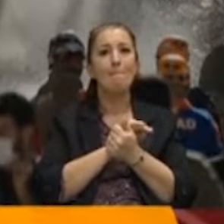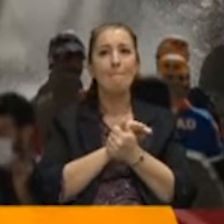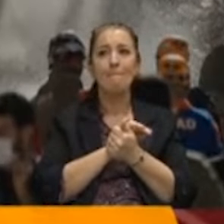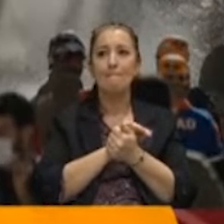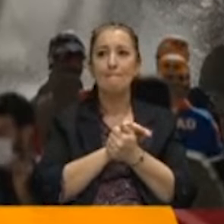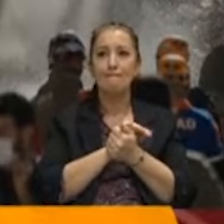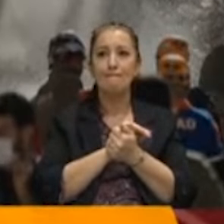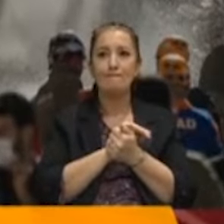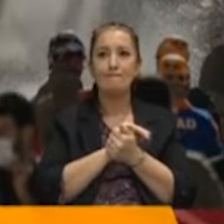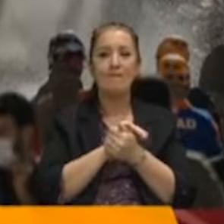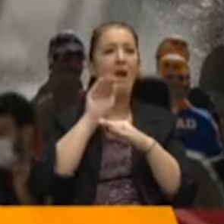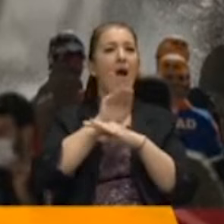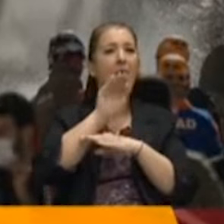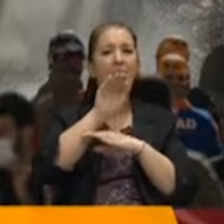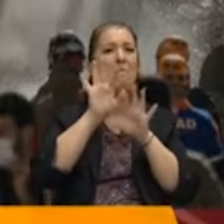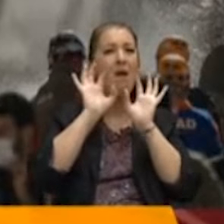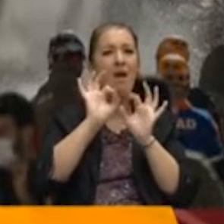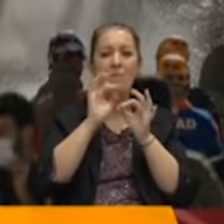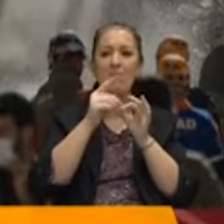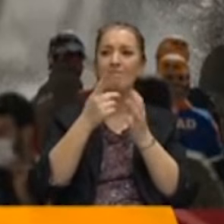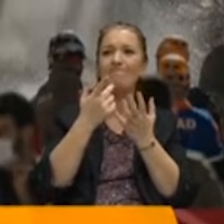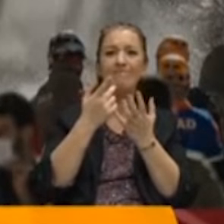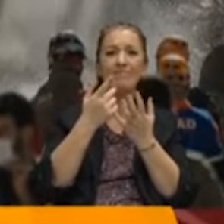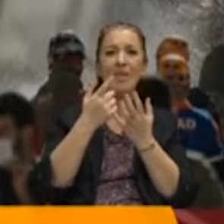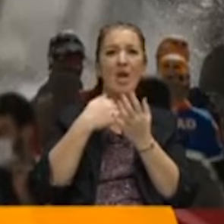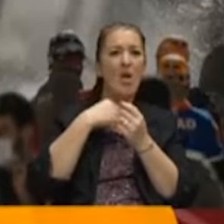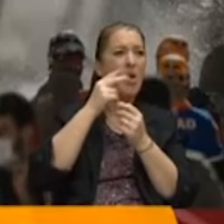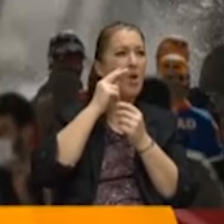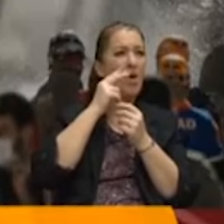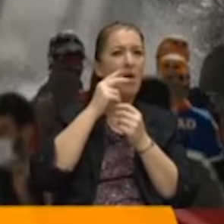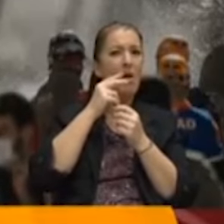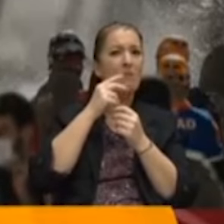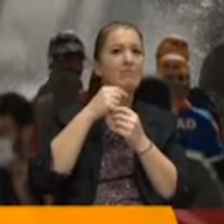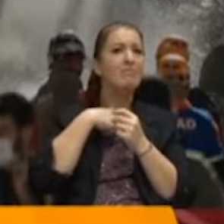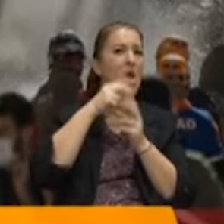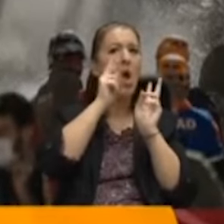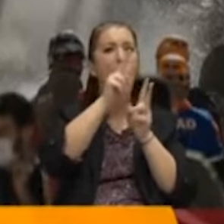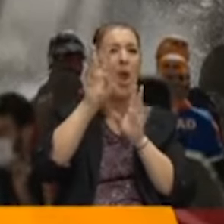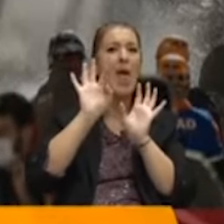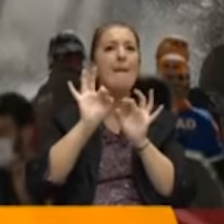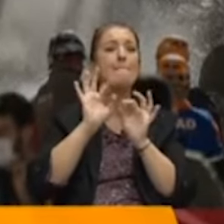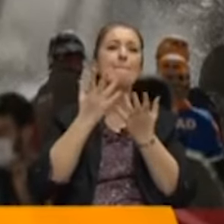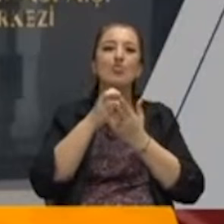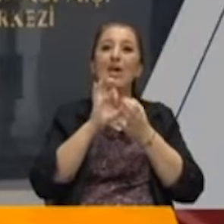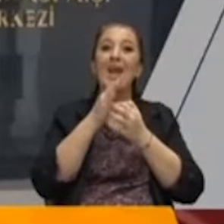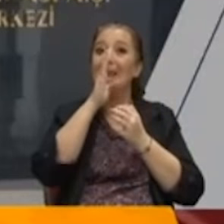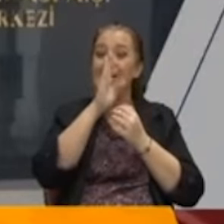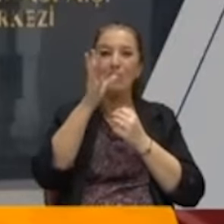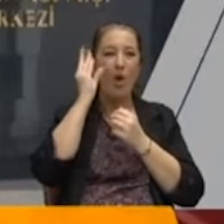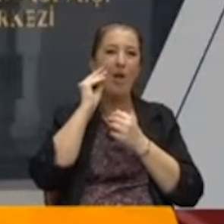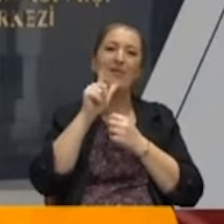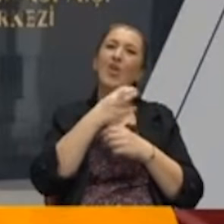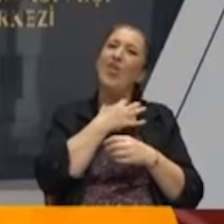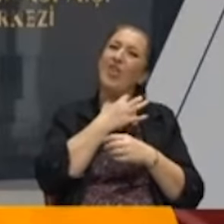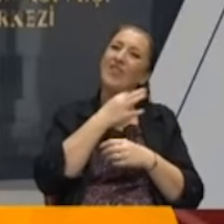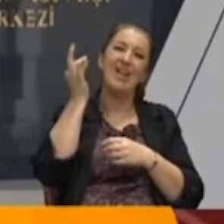Hayatım böyle hakaretle hayatını geçiren insanlara yüzle bakmakla geçti. Bu yaklaşımı kınıyorum. Lütfen dinle,